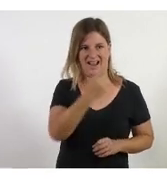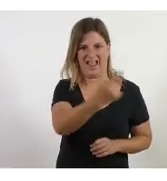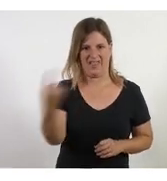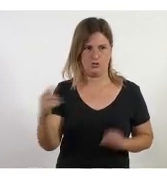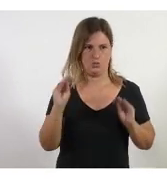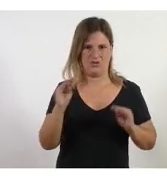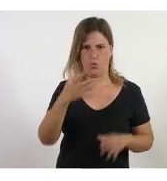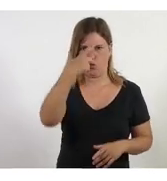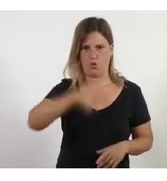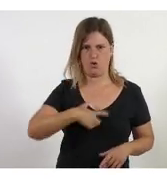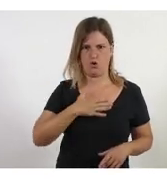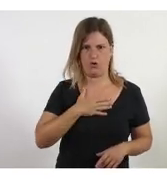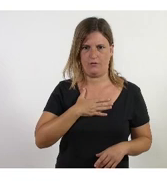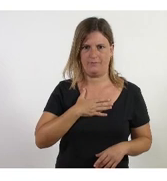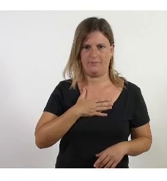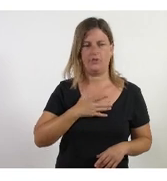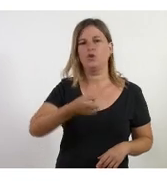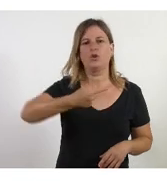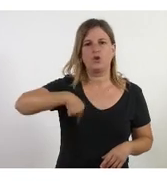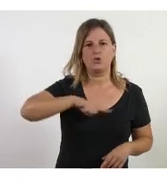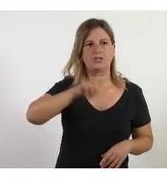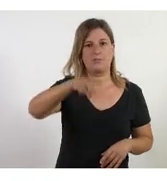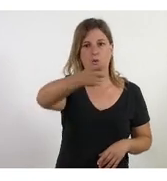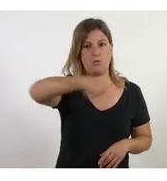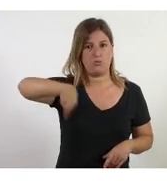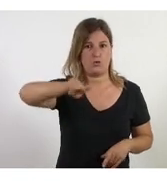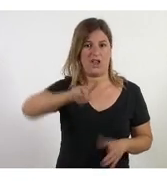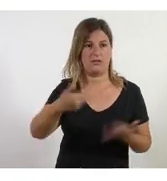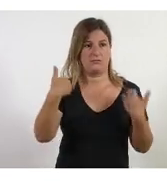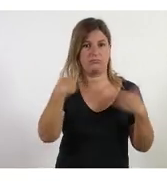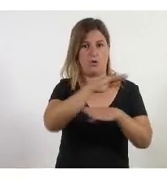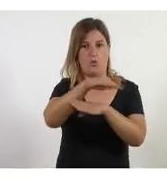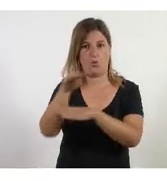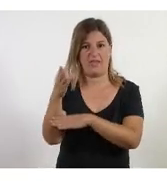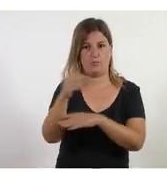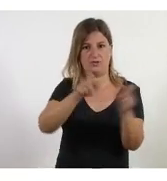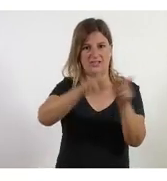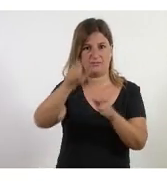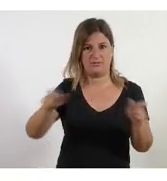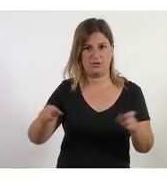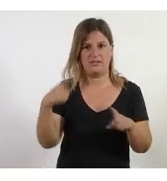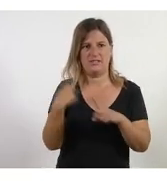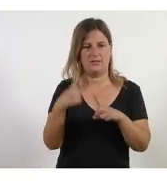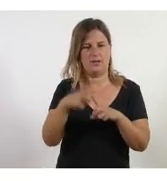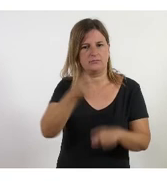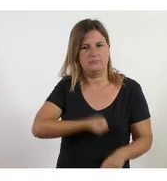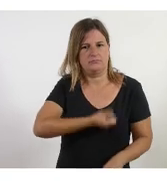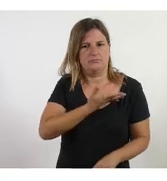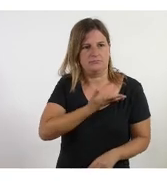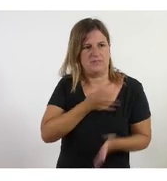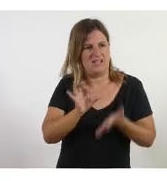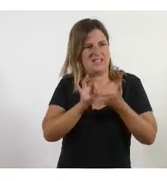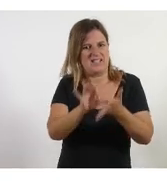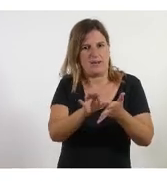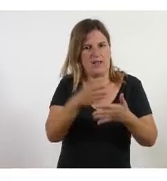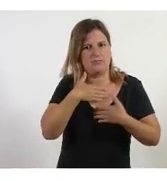Nosaltres, i vosaltres sobretot, que teniu cura de moltes persones i que teniu aquesta vocació de servir, ens